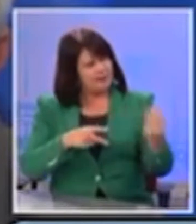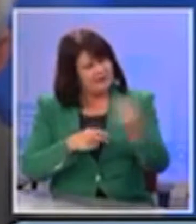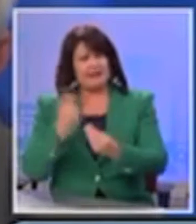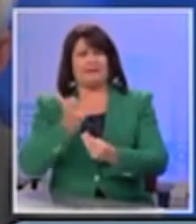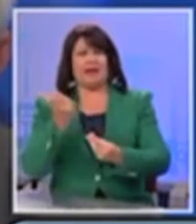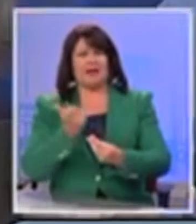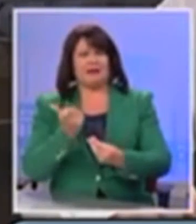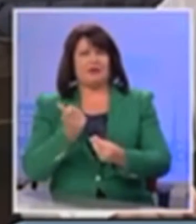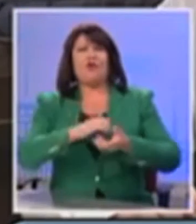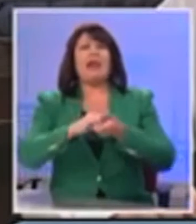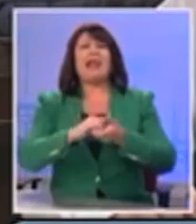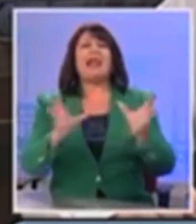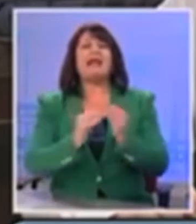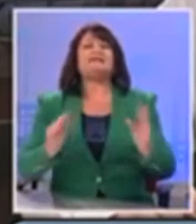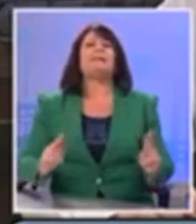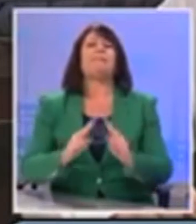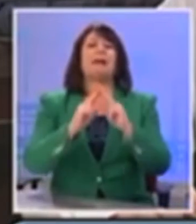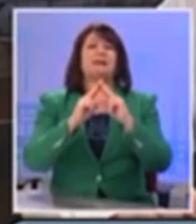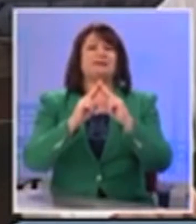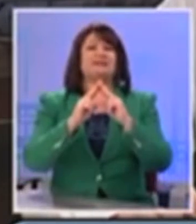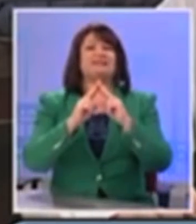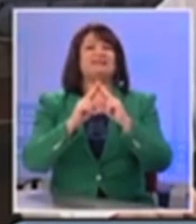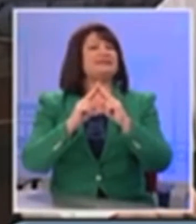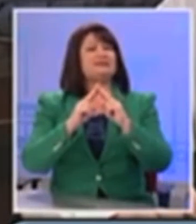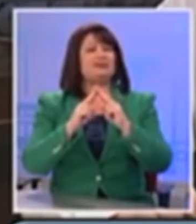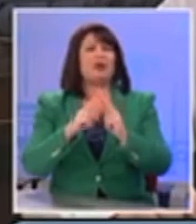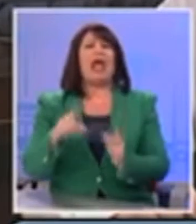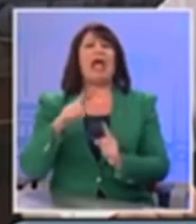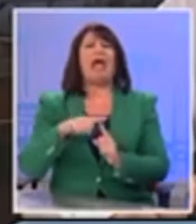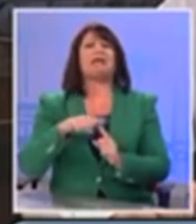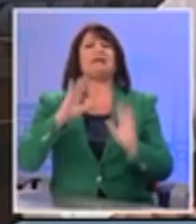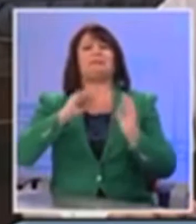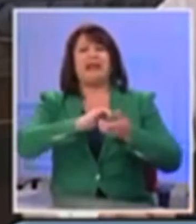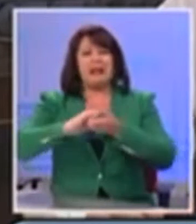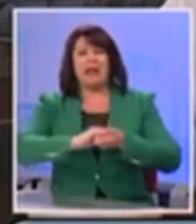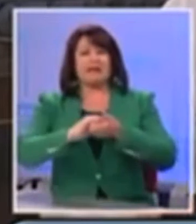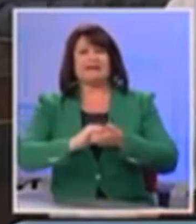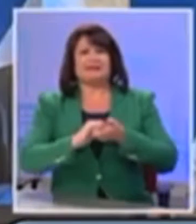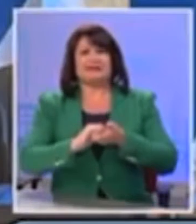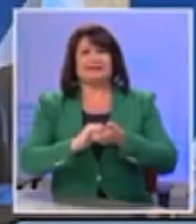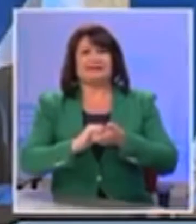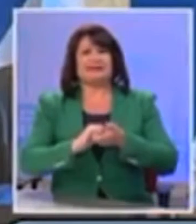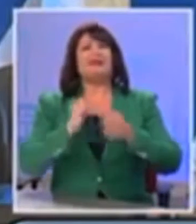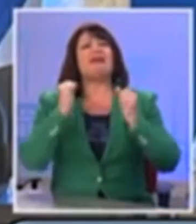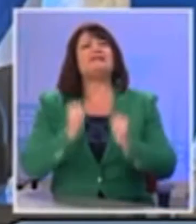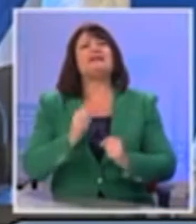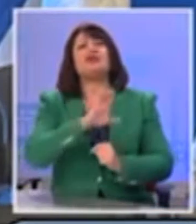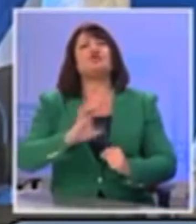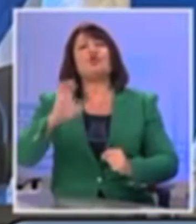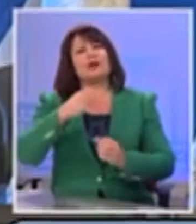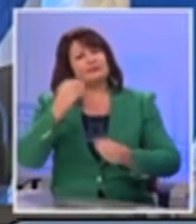principaux créanciers bilatéraux de la planète. Donc ces puissances, je dirais,